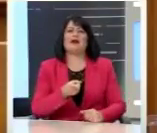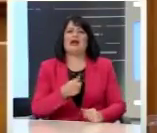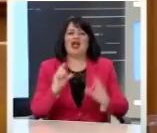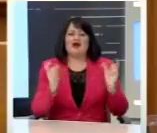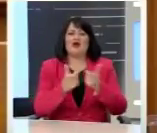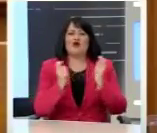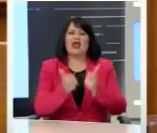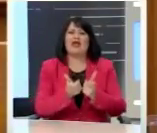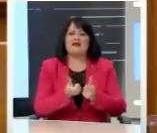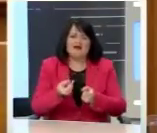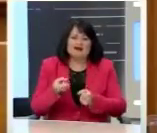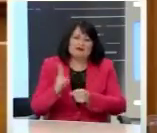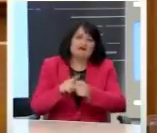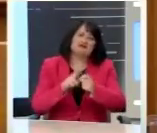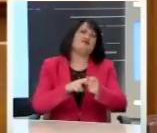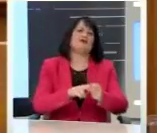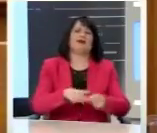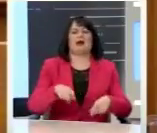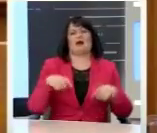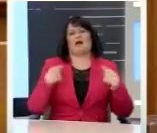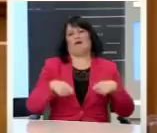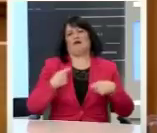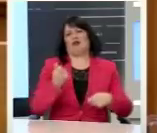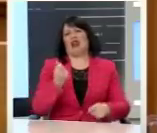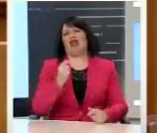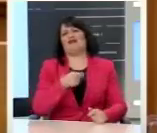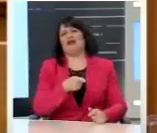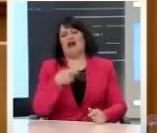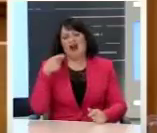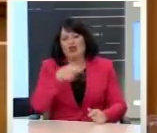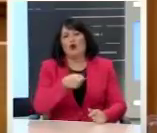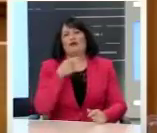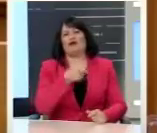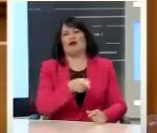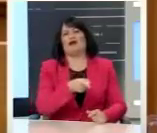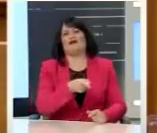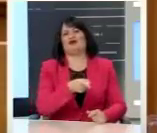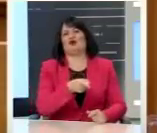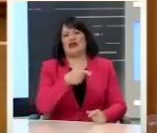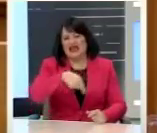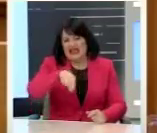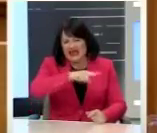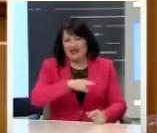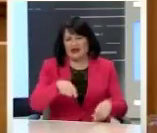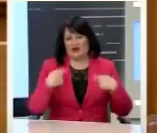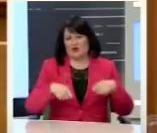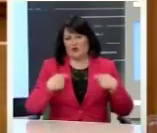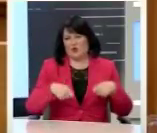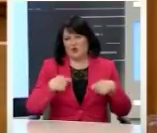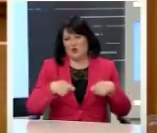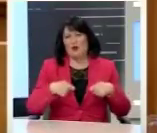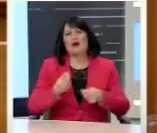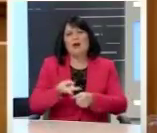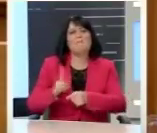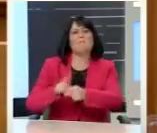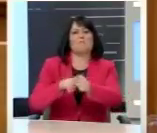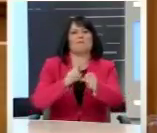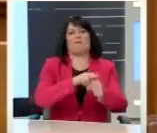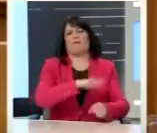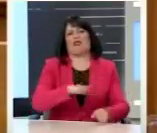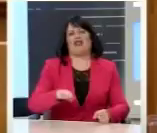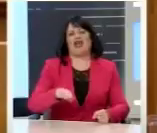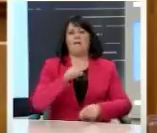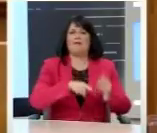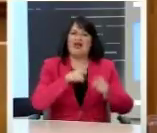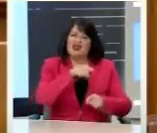οικογένειες και να πλουτίζουν οι ίδιοι και οι συνεργοί τους. Δολοφονούν την κοινωνία και πλουτίζουν οι ίδιοι. Και κάποιοι από εδώ μέσα δέχονται να πάρουν